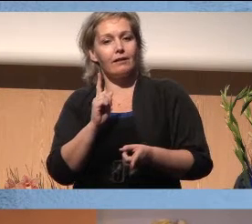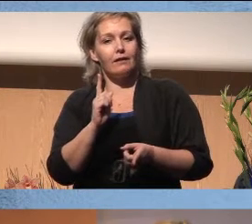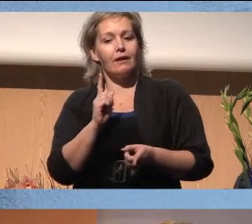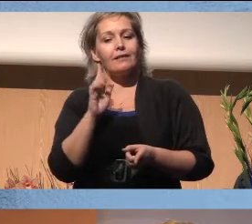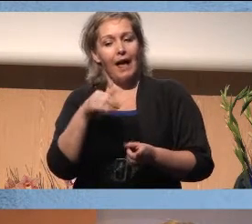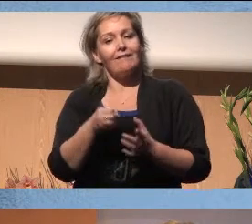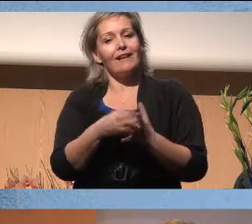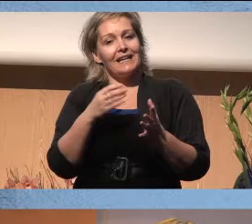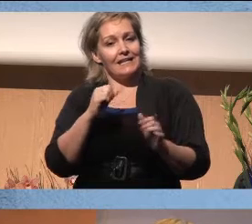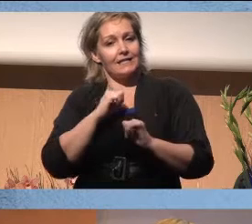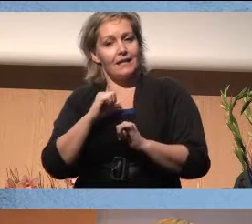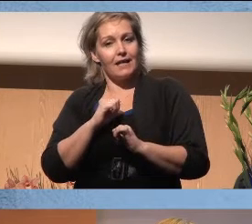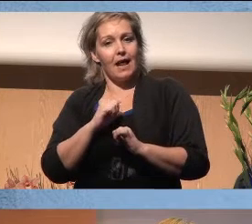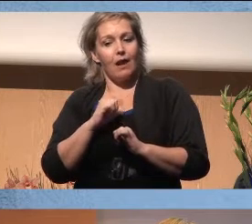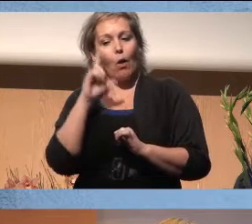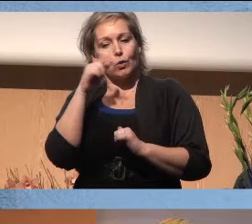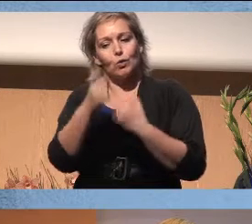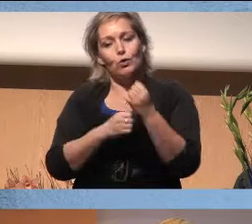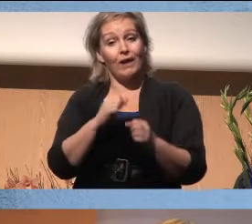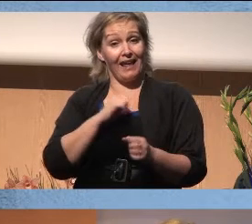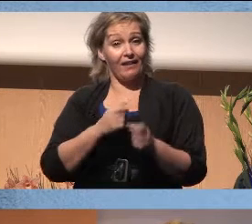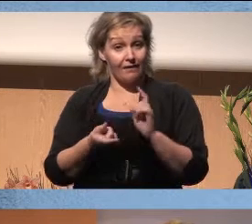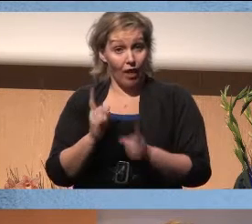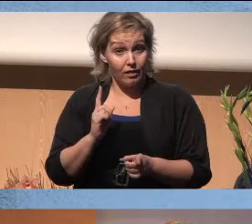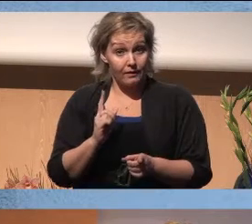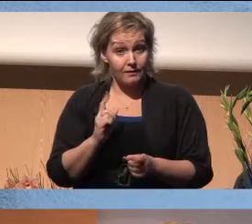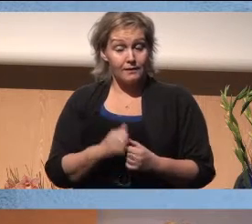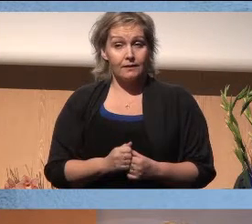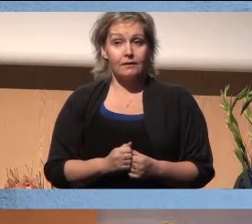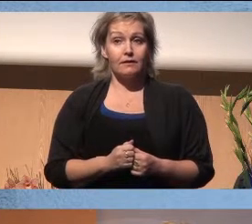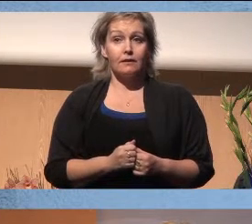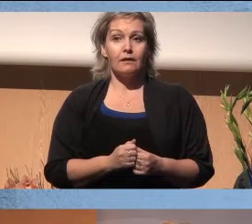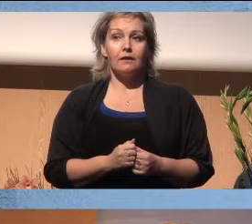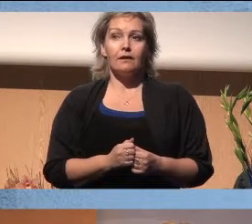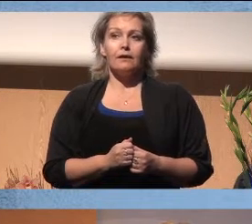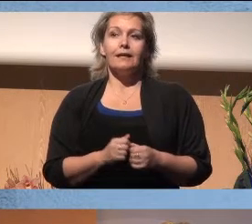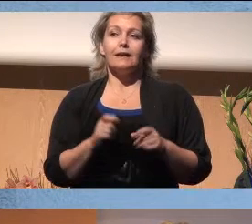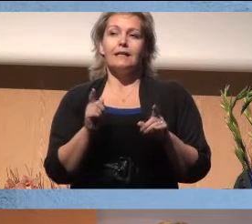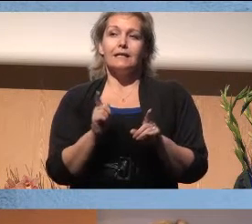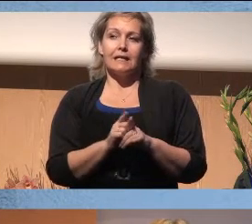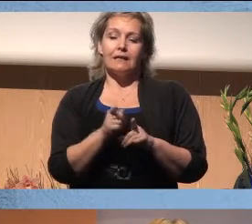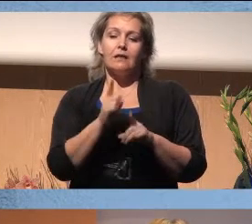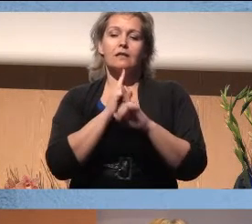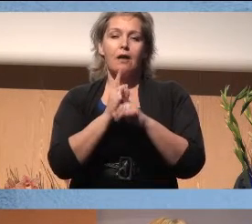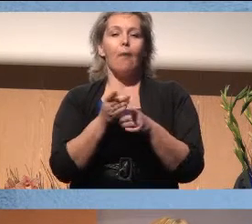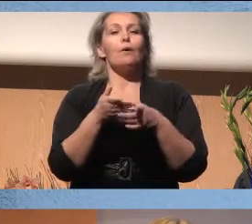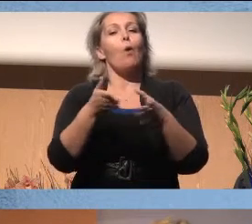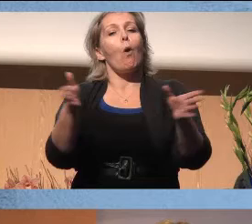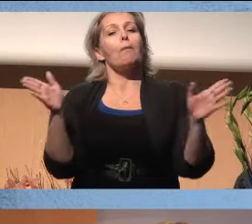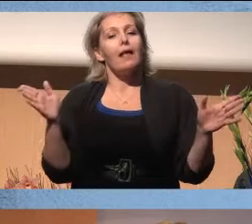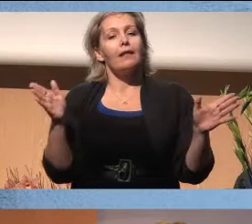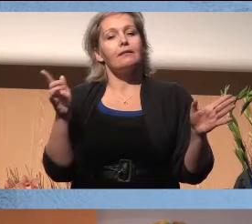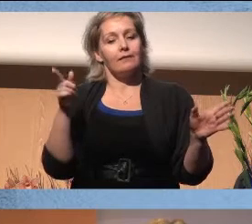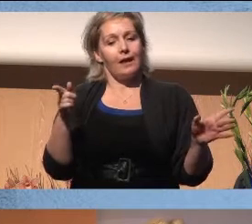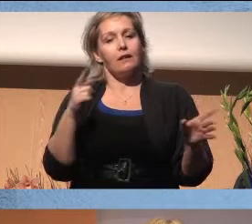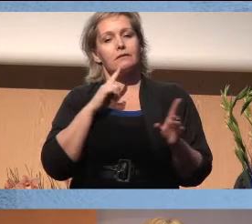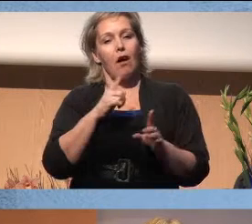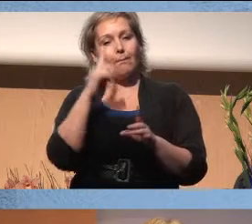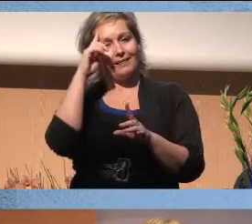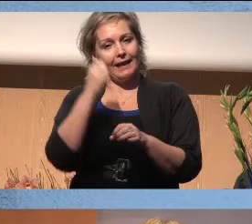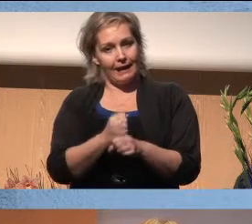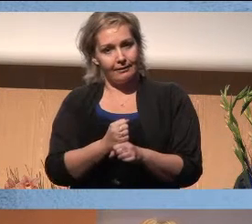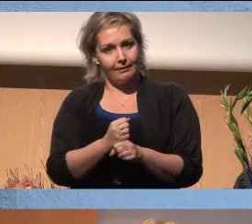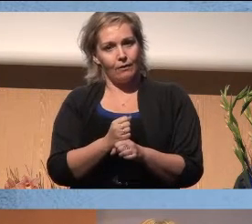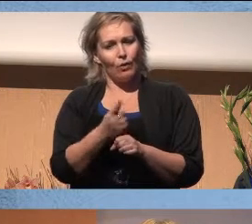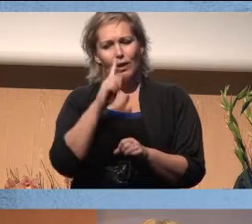det er en verdi i seg selv å kunne gjøre egne valg. Slik skaper åpenhet tillit. Og det er